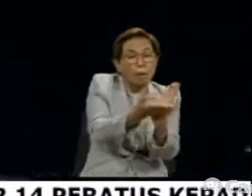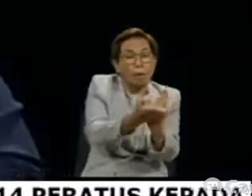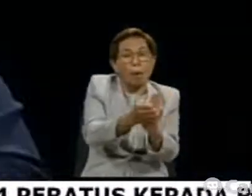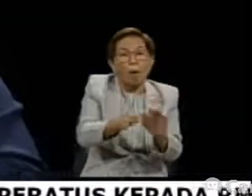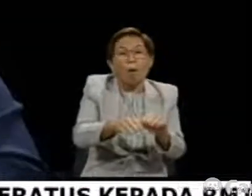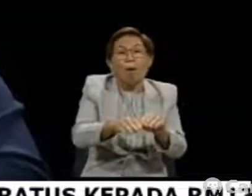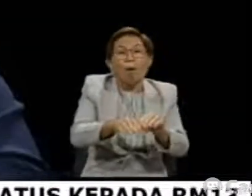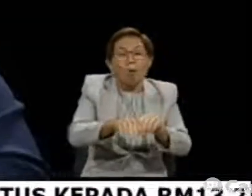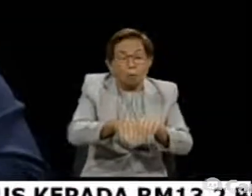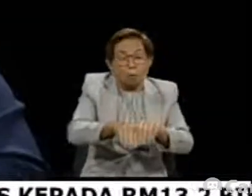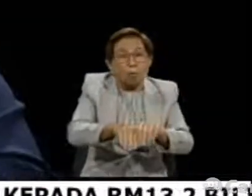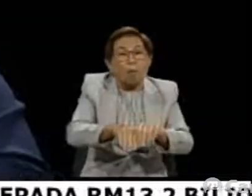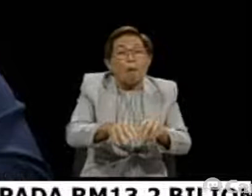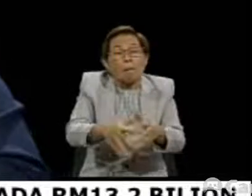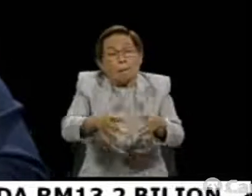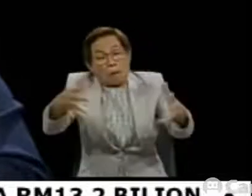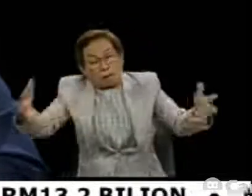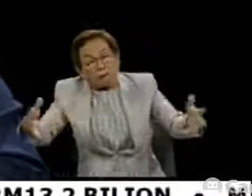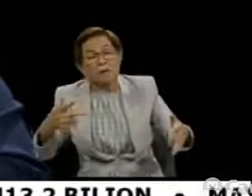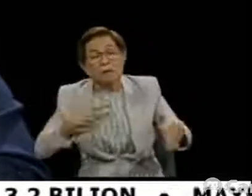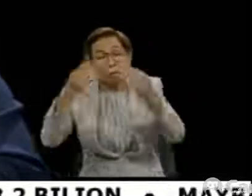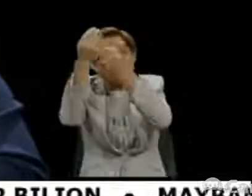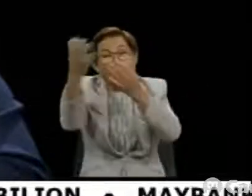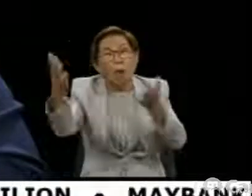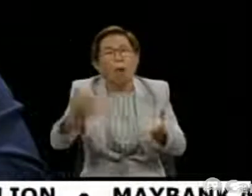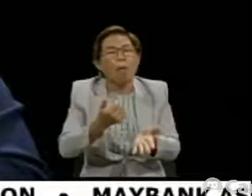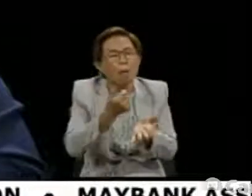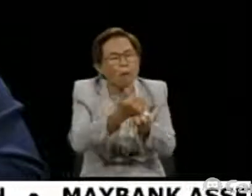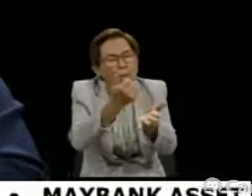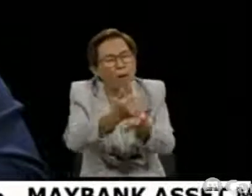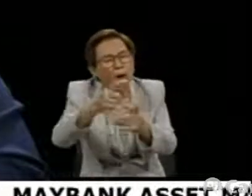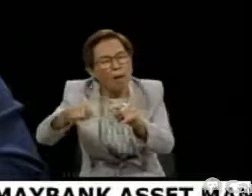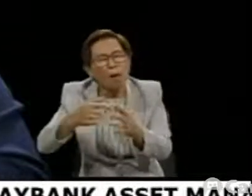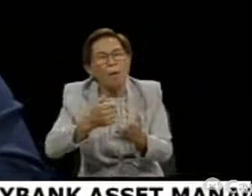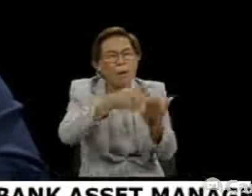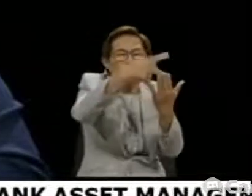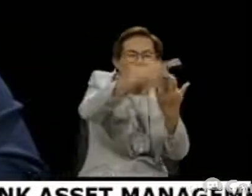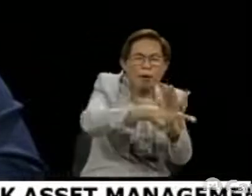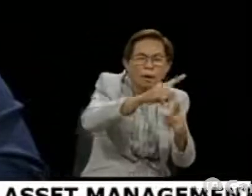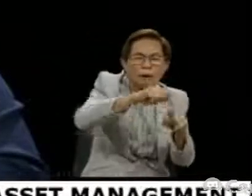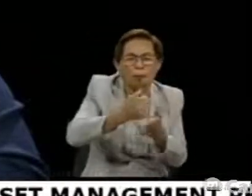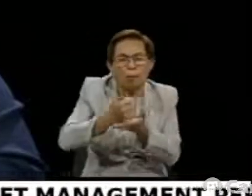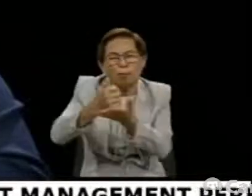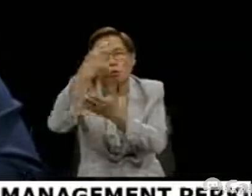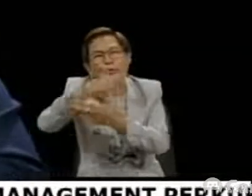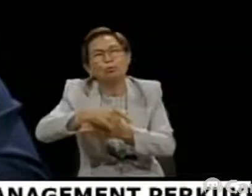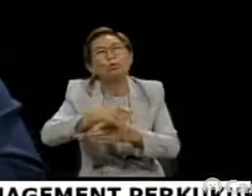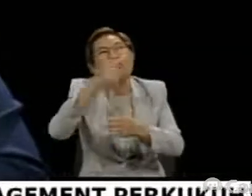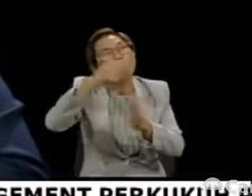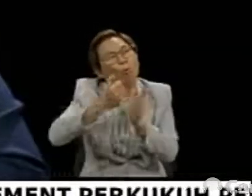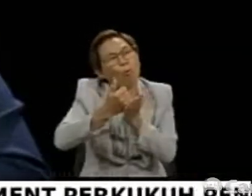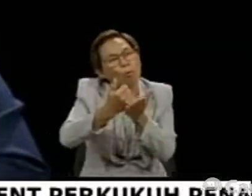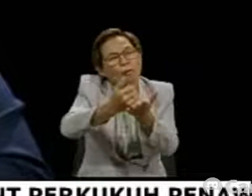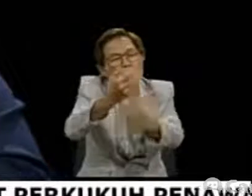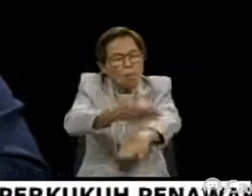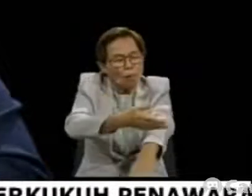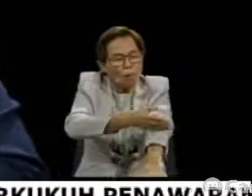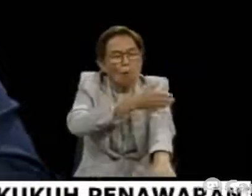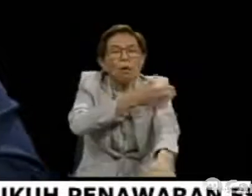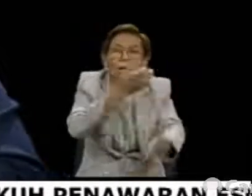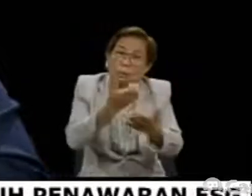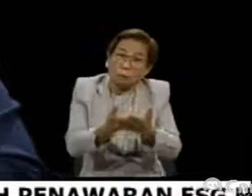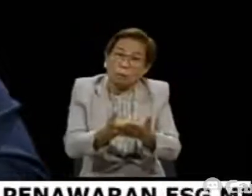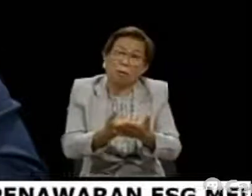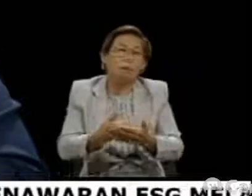ha Kita juga menghubungkan macam-macam inisiatif dan bantuan HP kesra sangan saw untuk membantu pemulihan ekonomi event